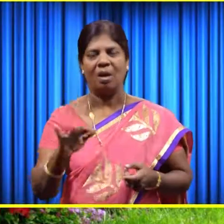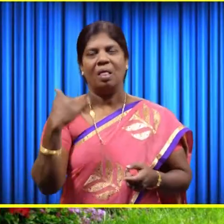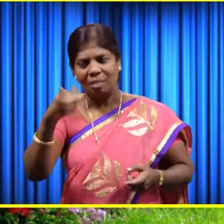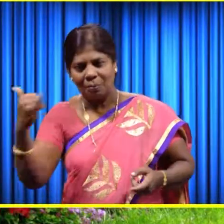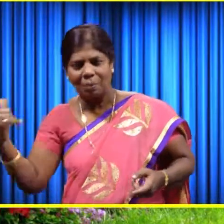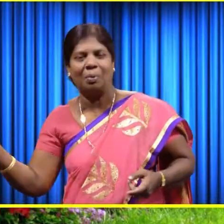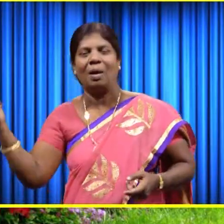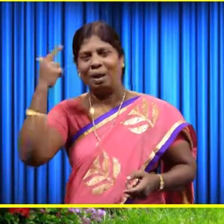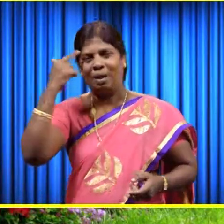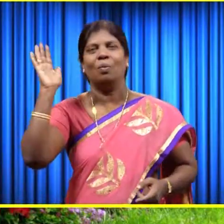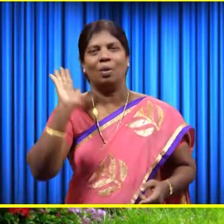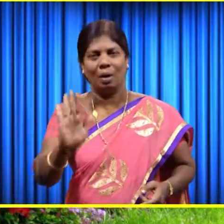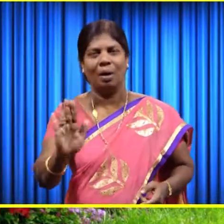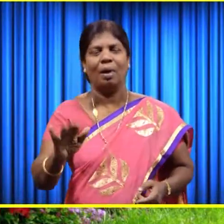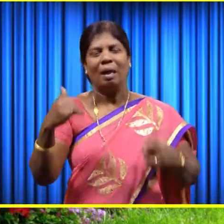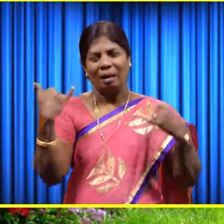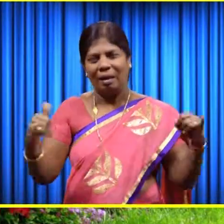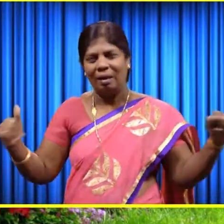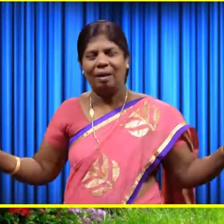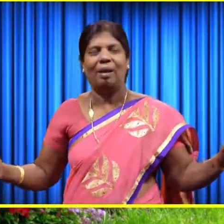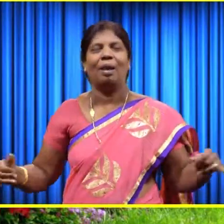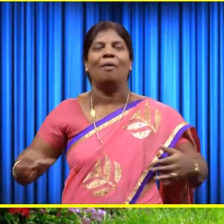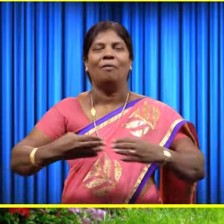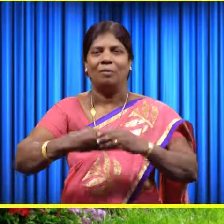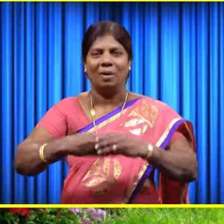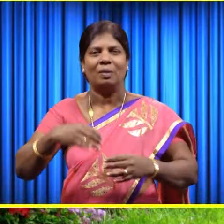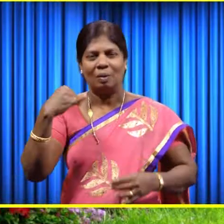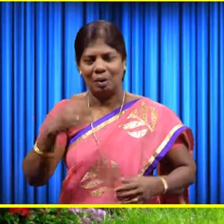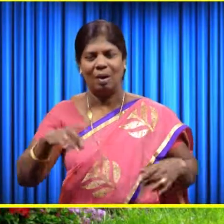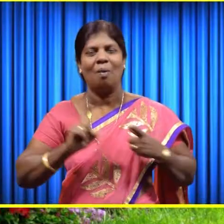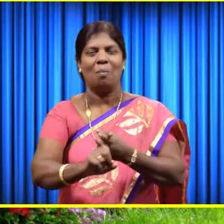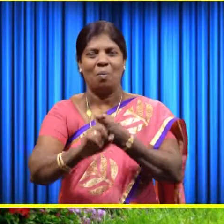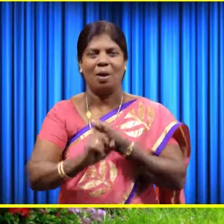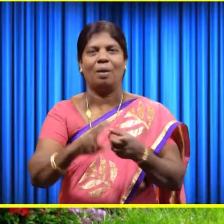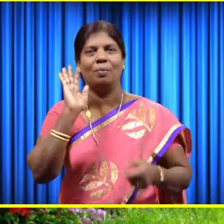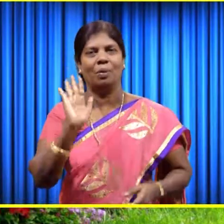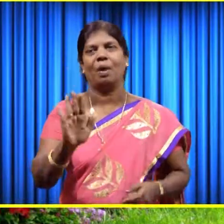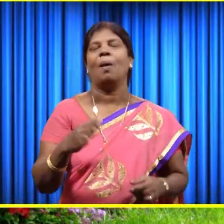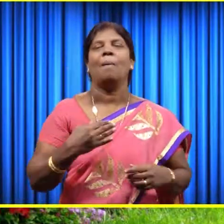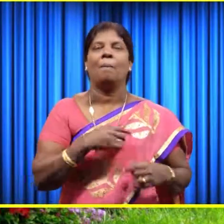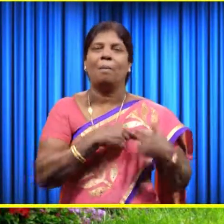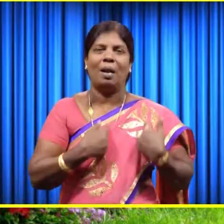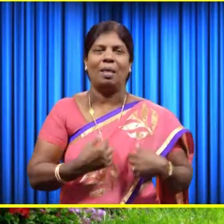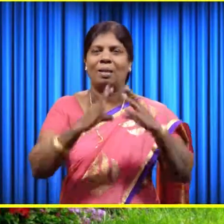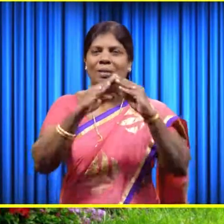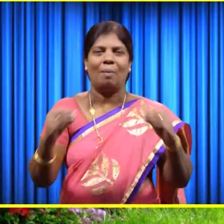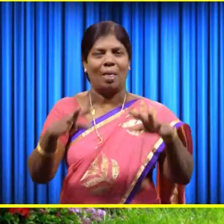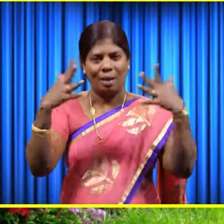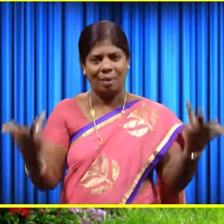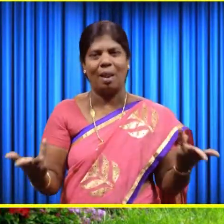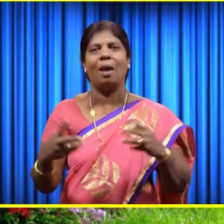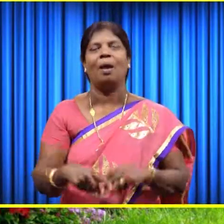போராடி கொண்டிருக்கிறீர்களா? கெட்ட பழக்க வழக்கங்களால் நீங்கள் போராடி கொண்டிருக்கிறீர்களா? மன நிம்மதி இல்லாமல்